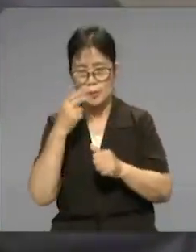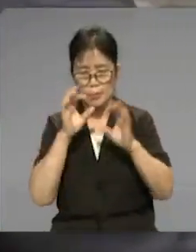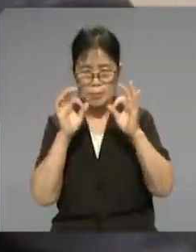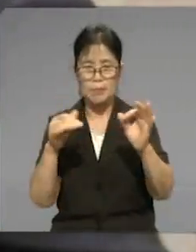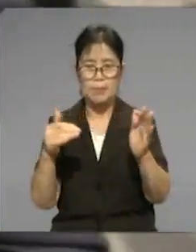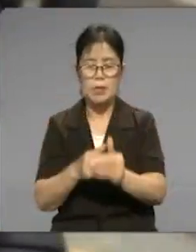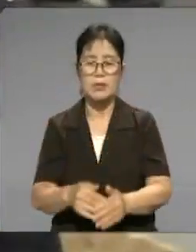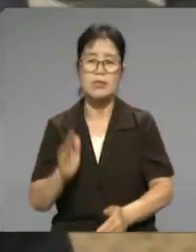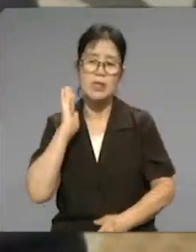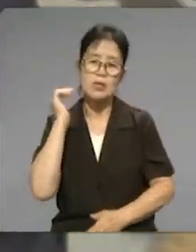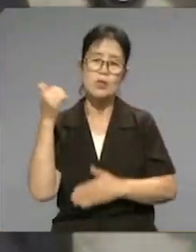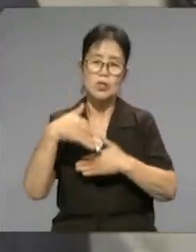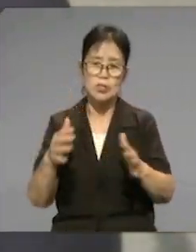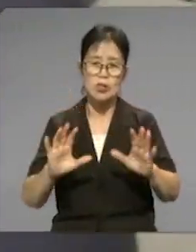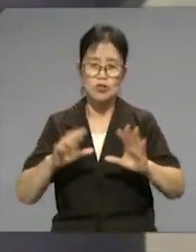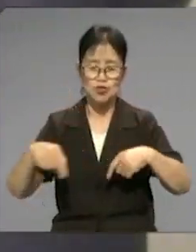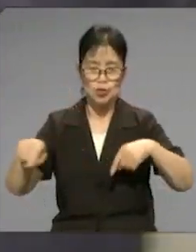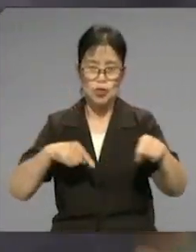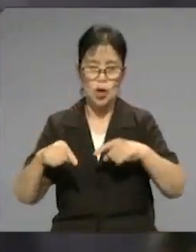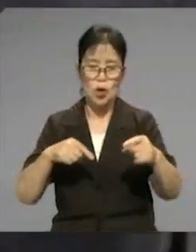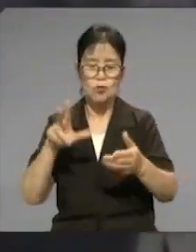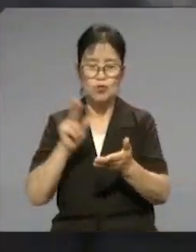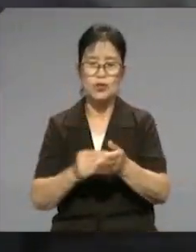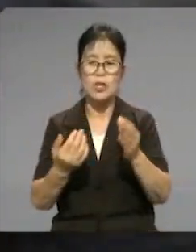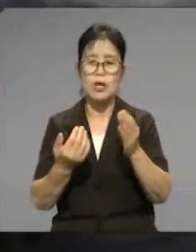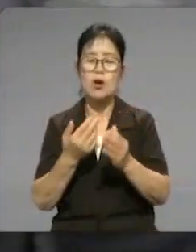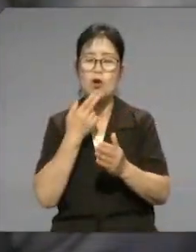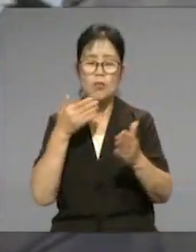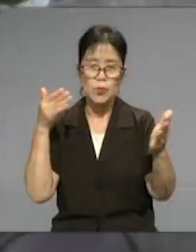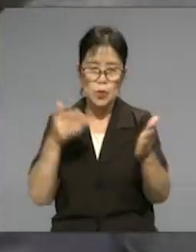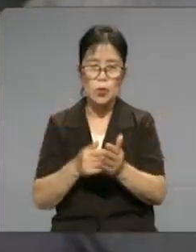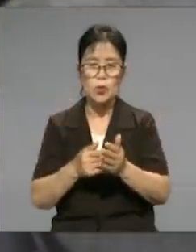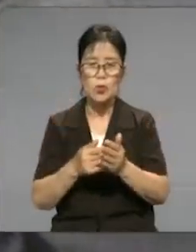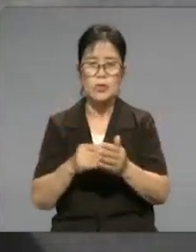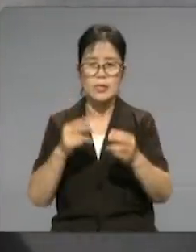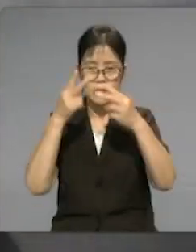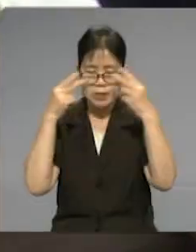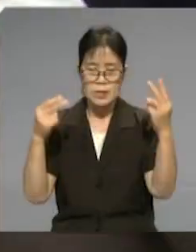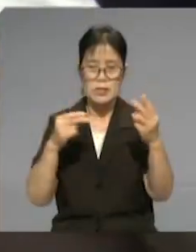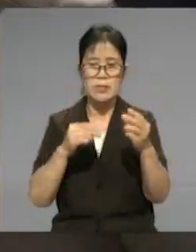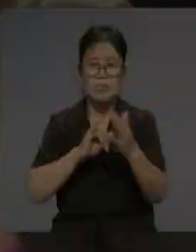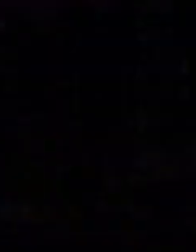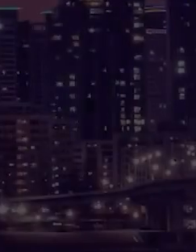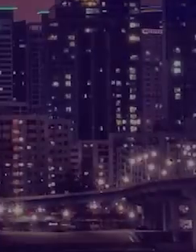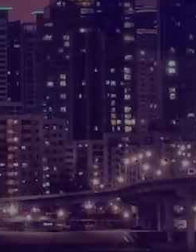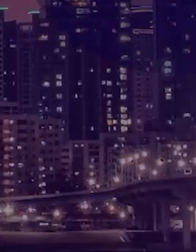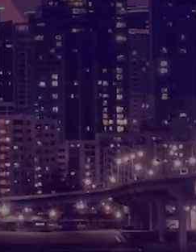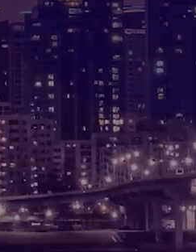대통령실은 국정 공백이 없도록 장례를 가족장으로 치르기로 했다고 전했습니다.